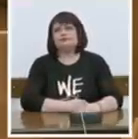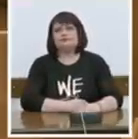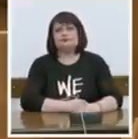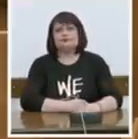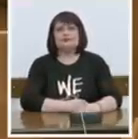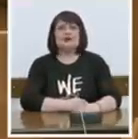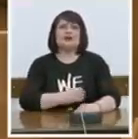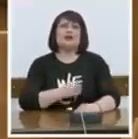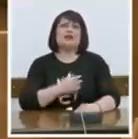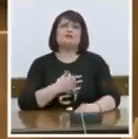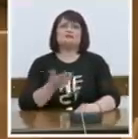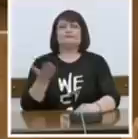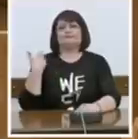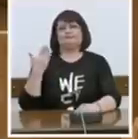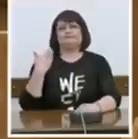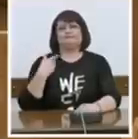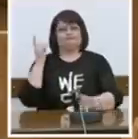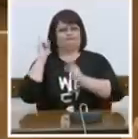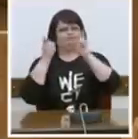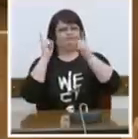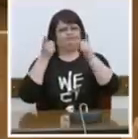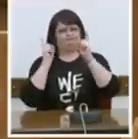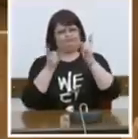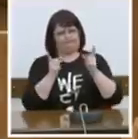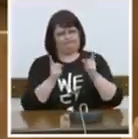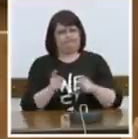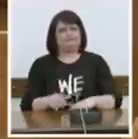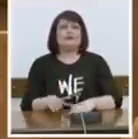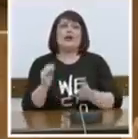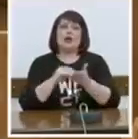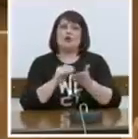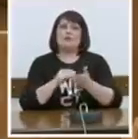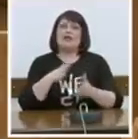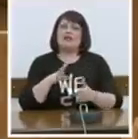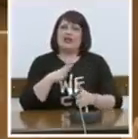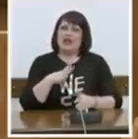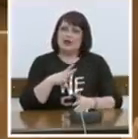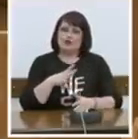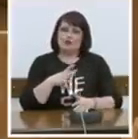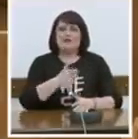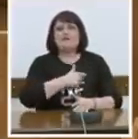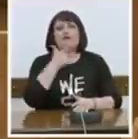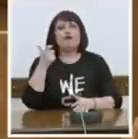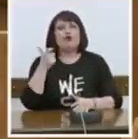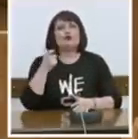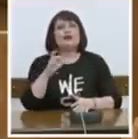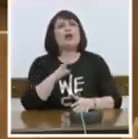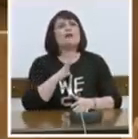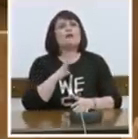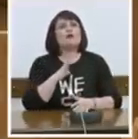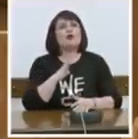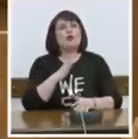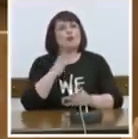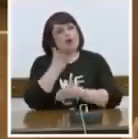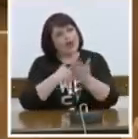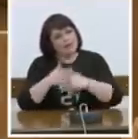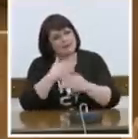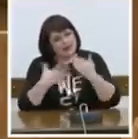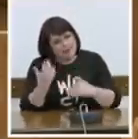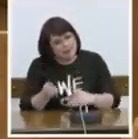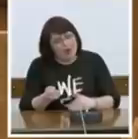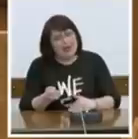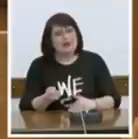στοχοποιήθηκαν την προηγούμενη περίοδο. Θέλουμε να είμαστε η φωνή των ανθρώπων με αναπηρία και